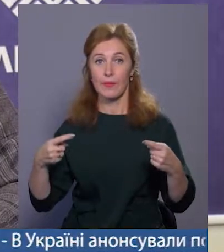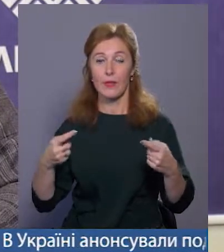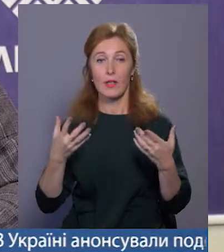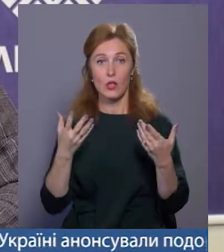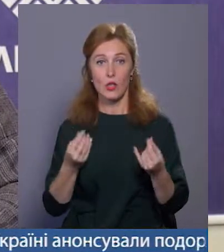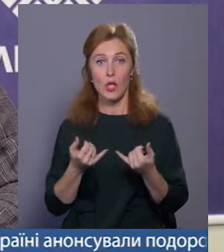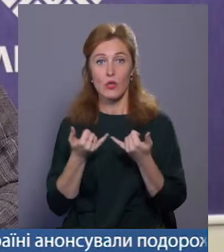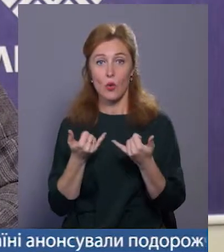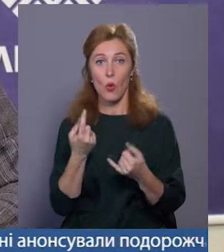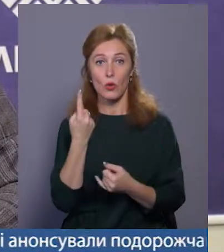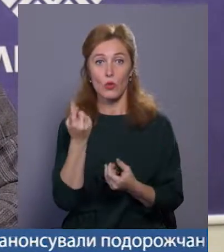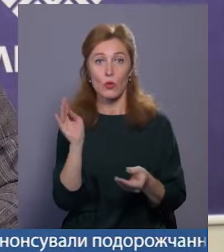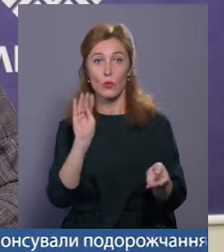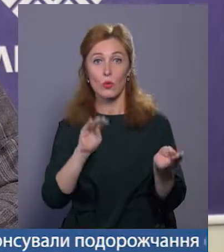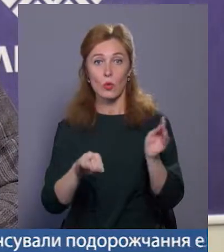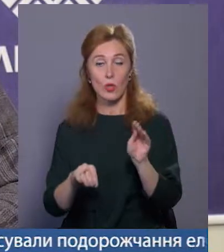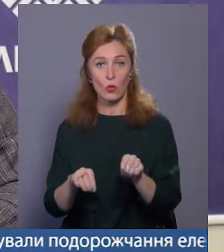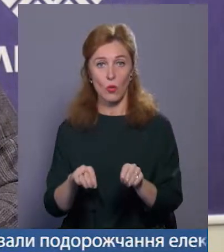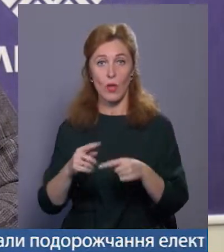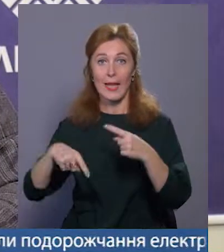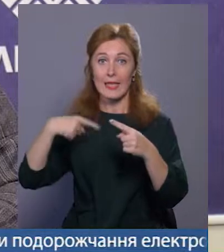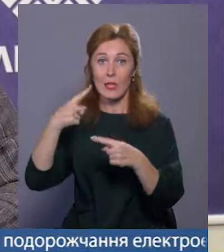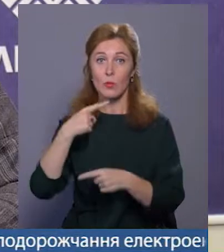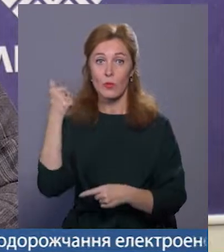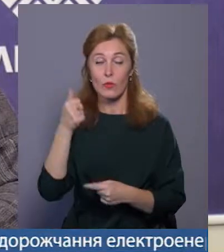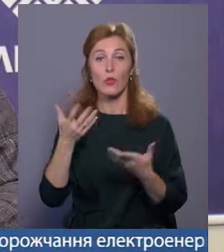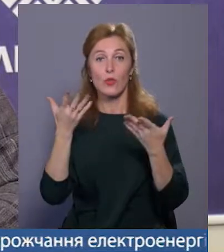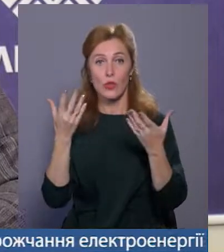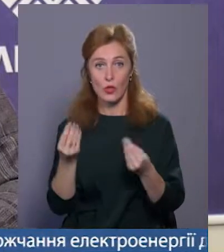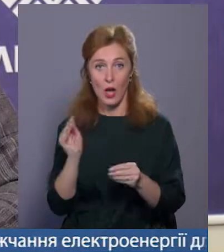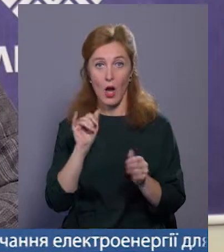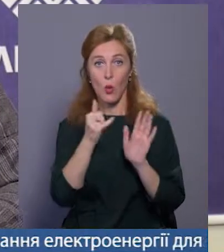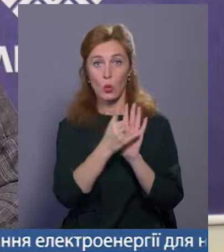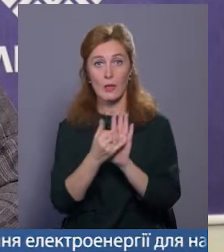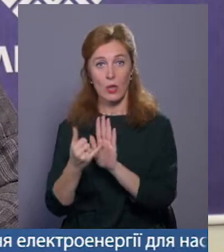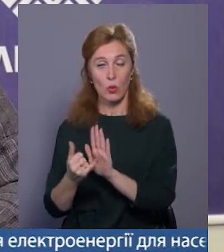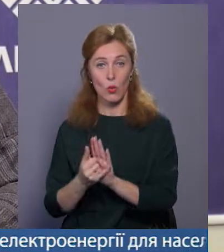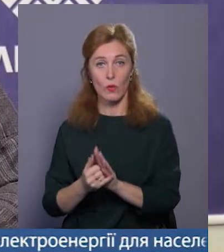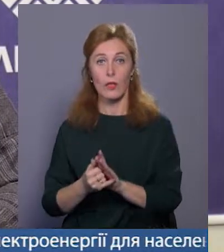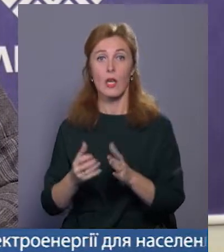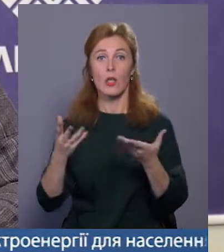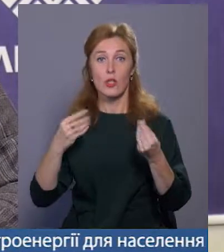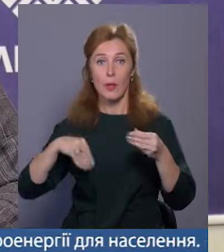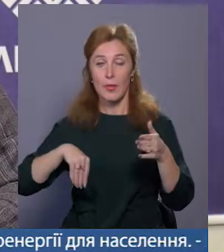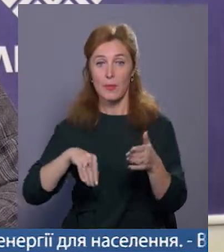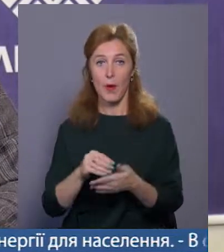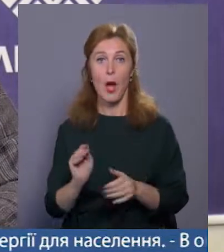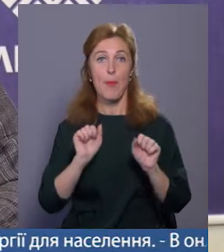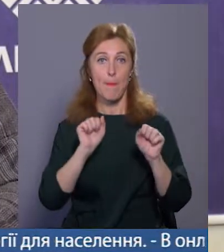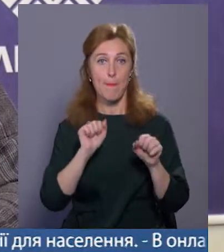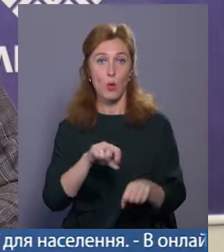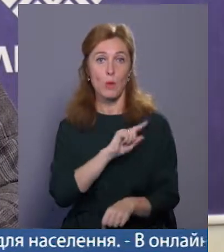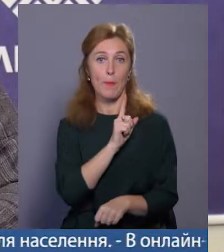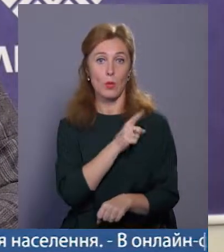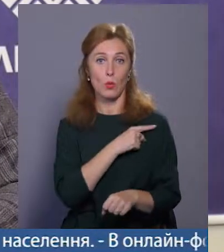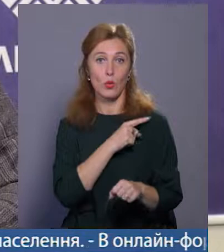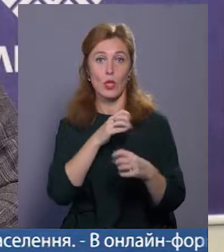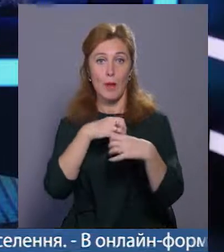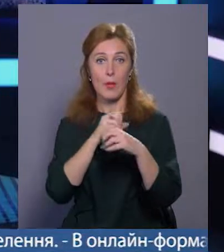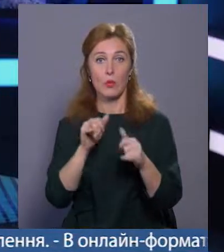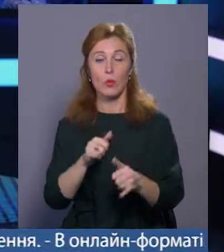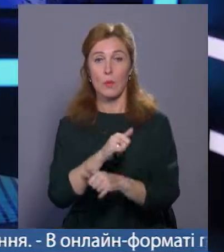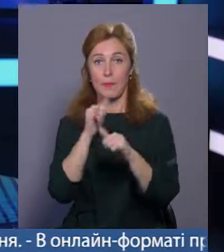автоматичну станцію будуть встановлювати. На наступному тижні ще амплифікатори придбаємо. Так що, може, зможемо ще потужність лабораторії